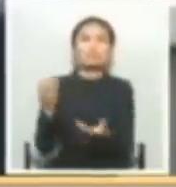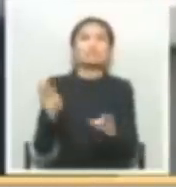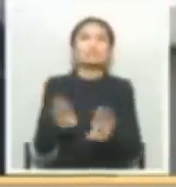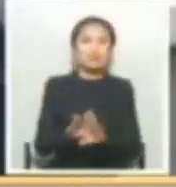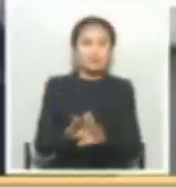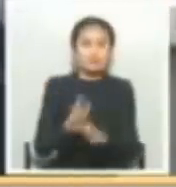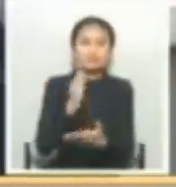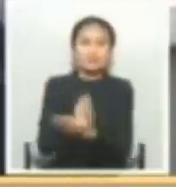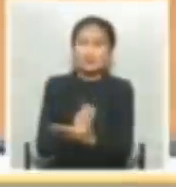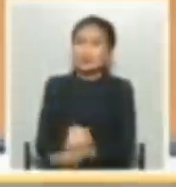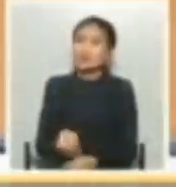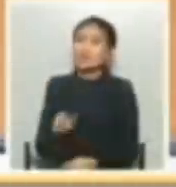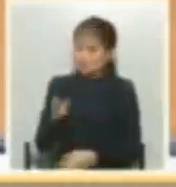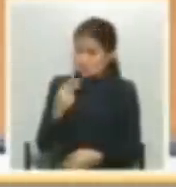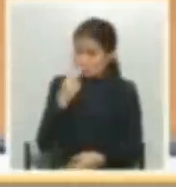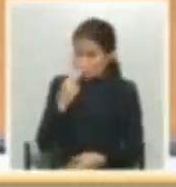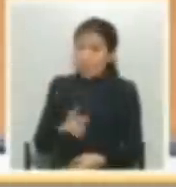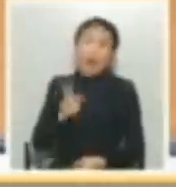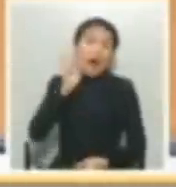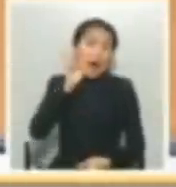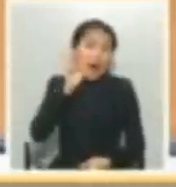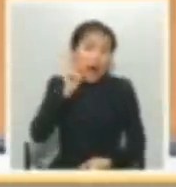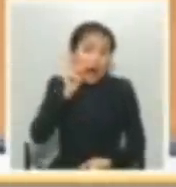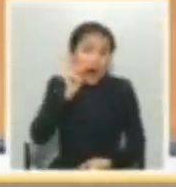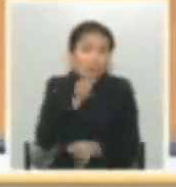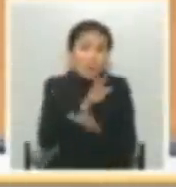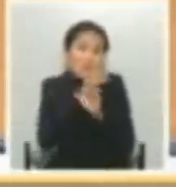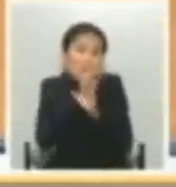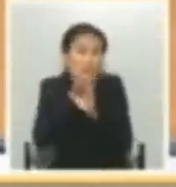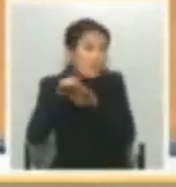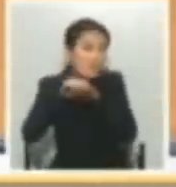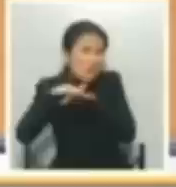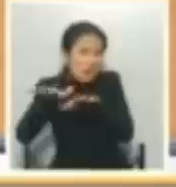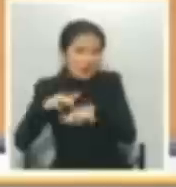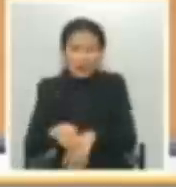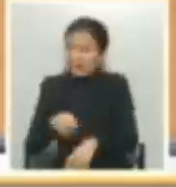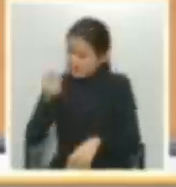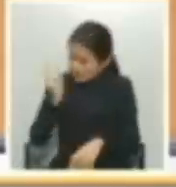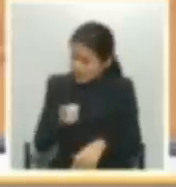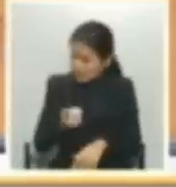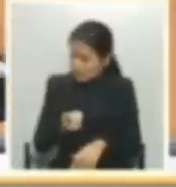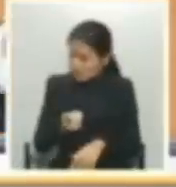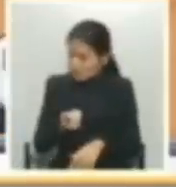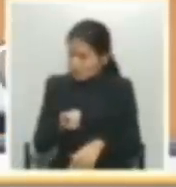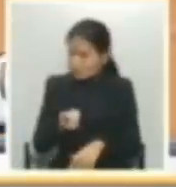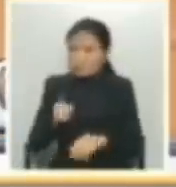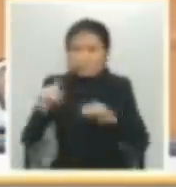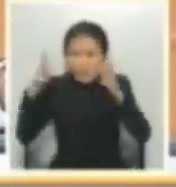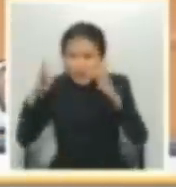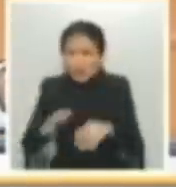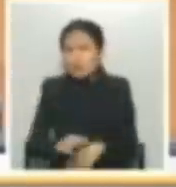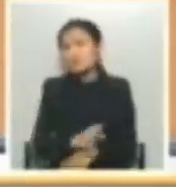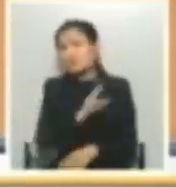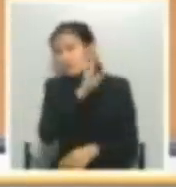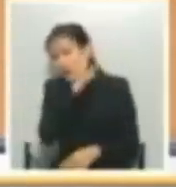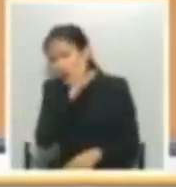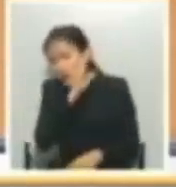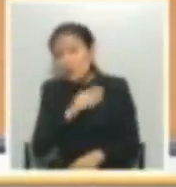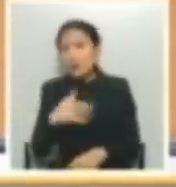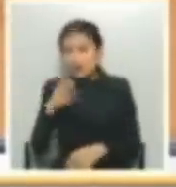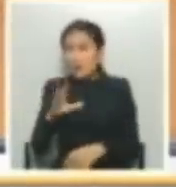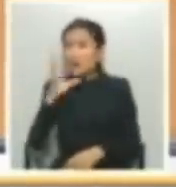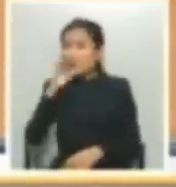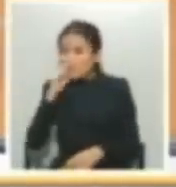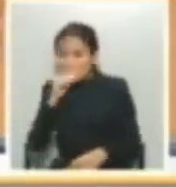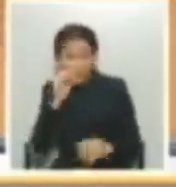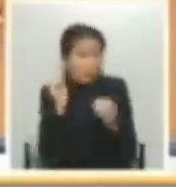ท่านไปเอาข่าวลือที่มันไม่มีข้อเท็จจริงที่ยังไม่มีการพิสูจน์มากล่าวหากรรมาธิการเขาฟังนะครับ